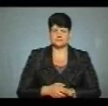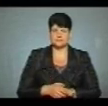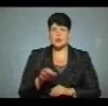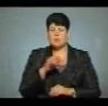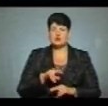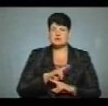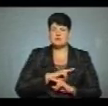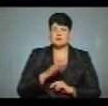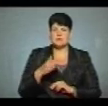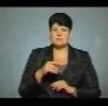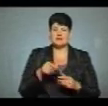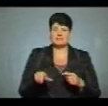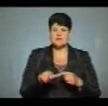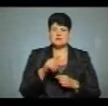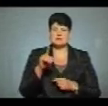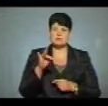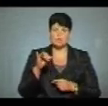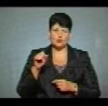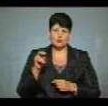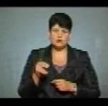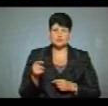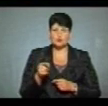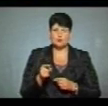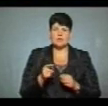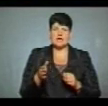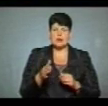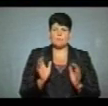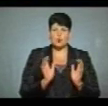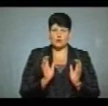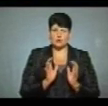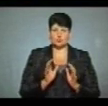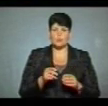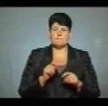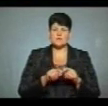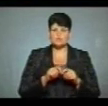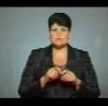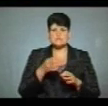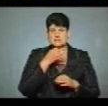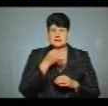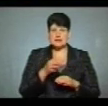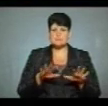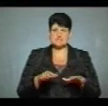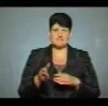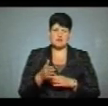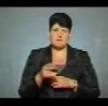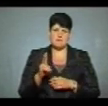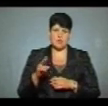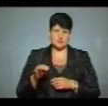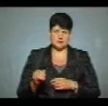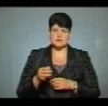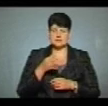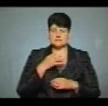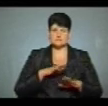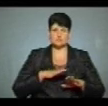загибель риби в річці Збруч на гарячу лінію Тернопільського рибоохоронного патруля 2 серпня повідомили місцеві рибалки, розповів заступник